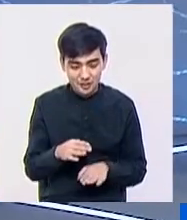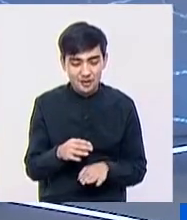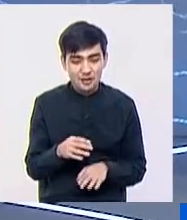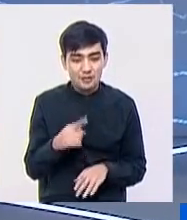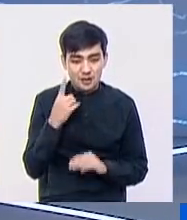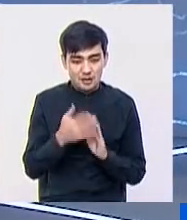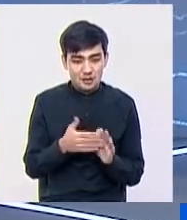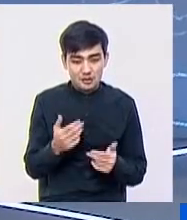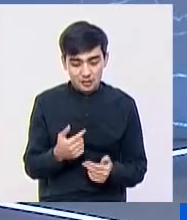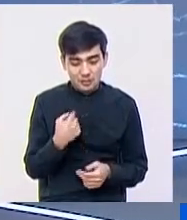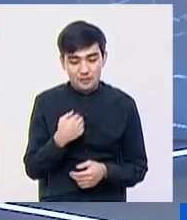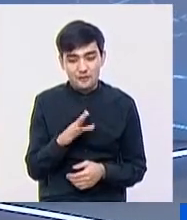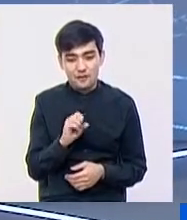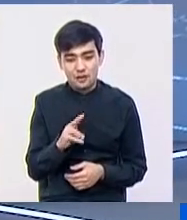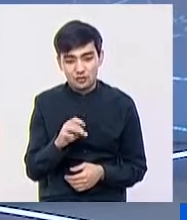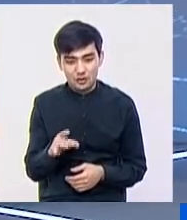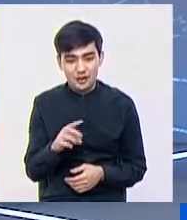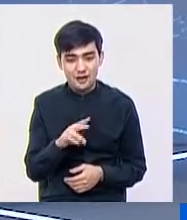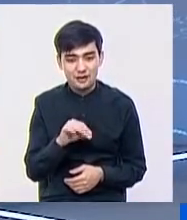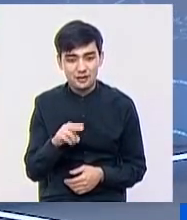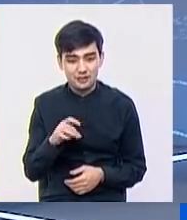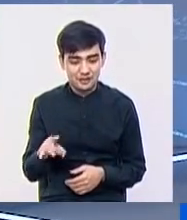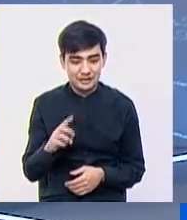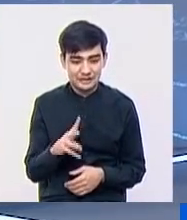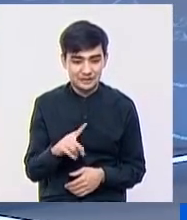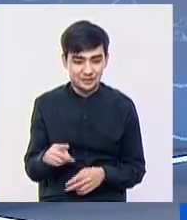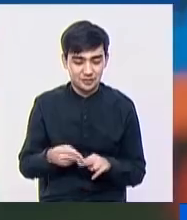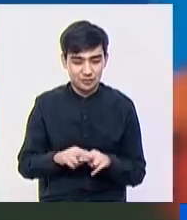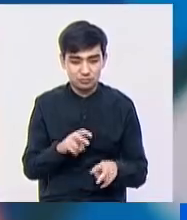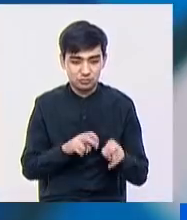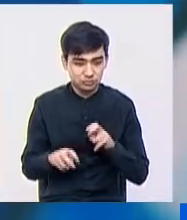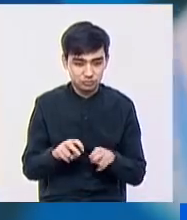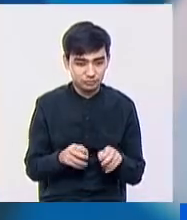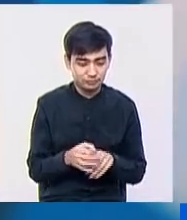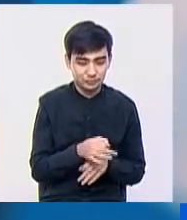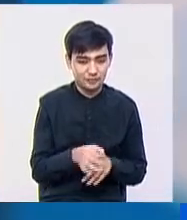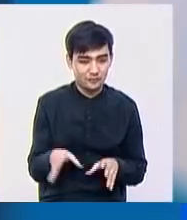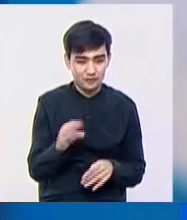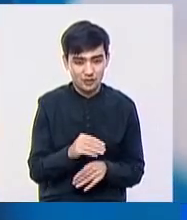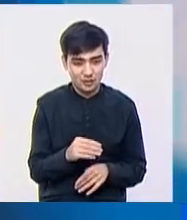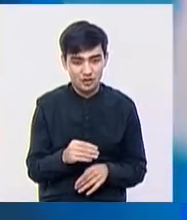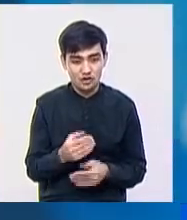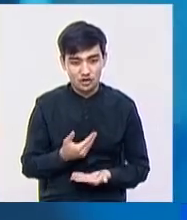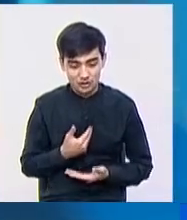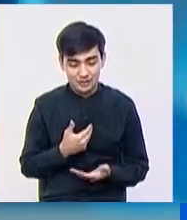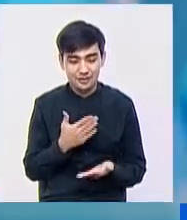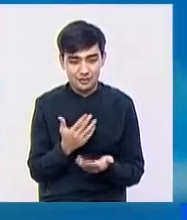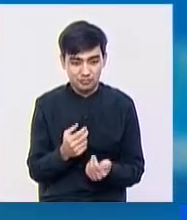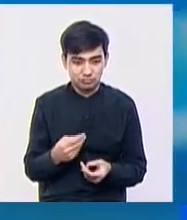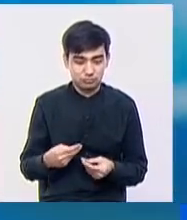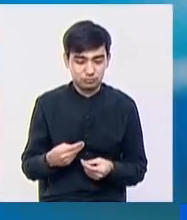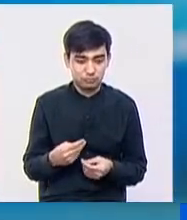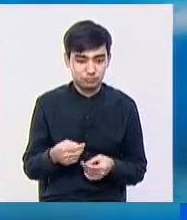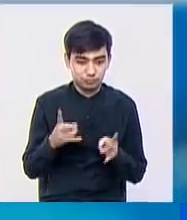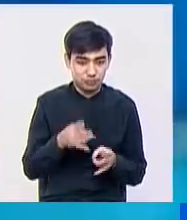это наши волонтеры, также лидерки из этого, это поисковики, наши ребята, они в поле. Все рискуют жизнями, на